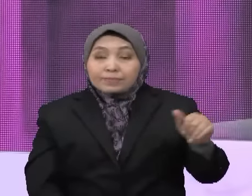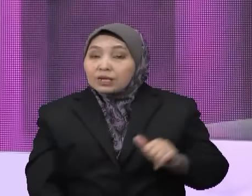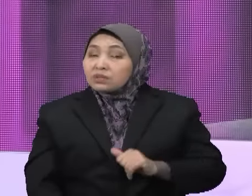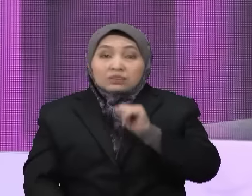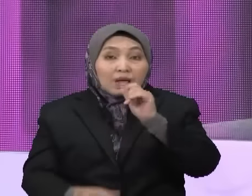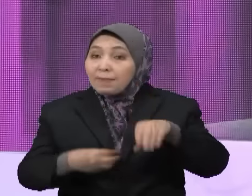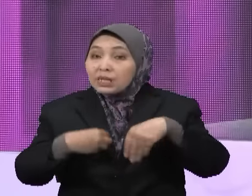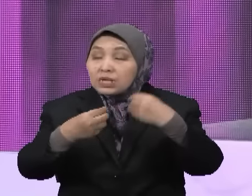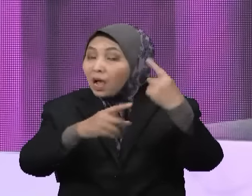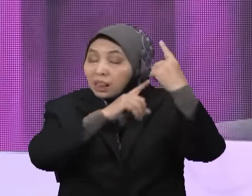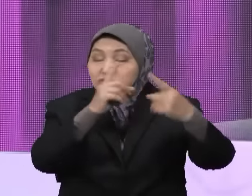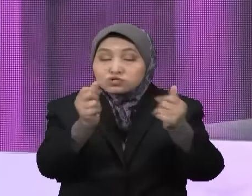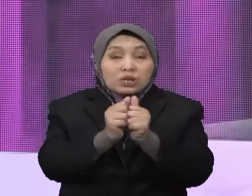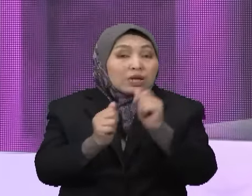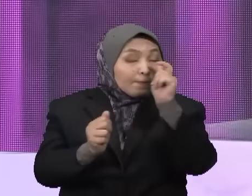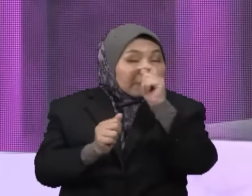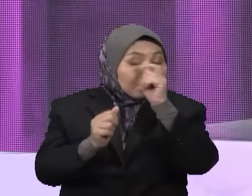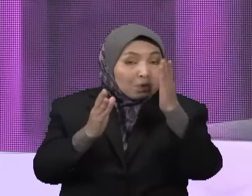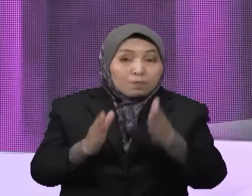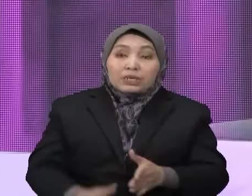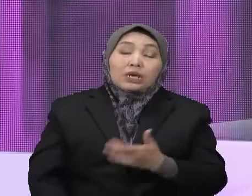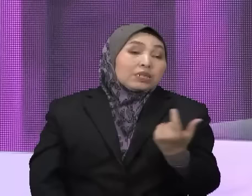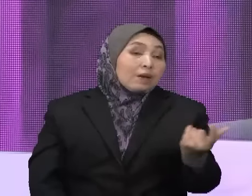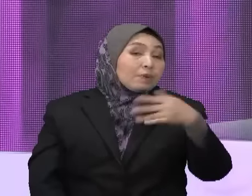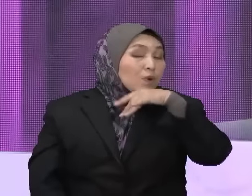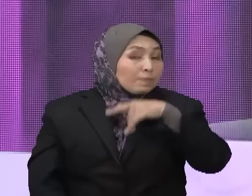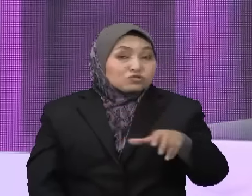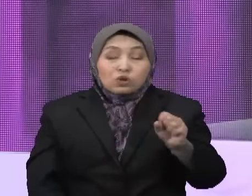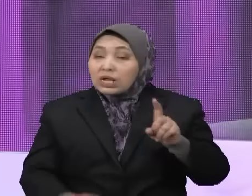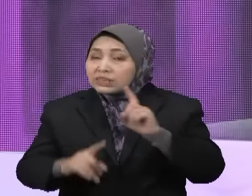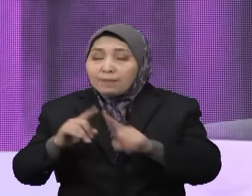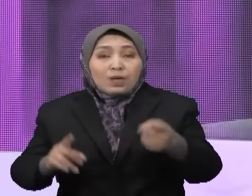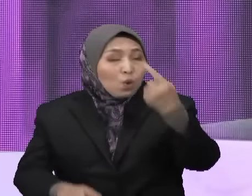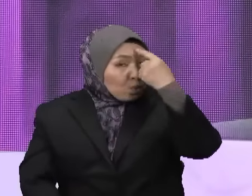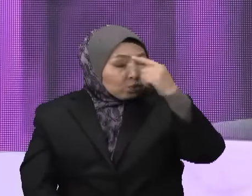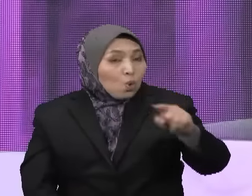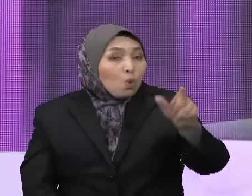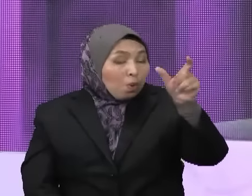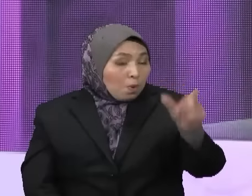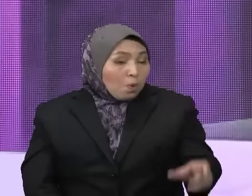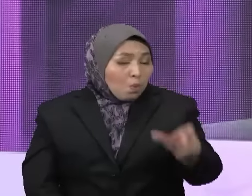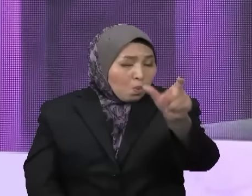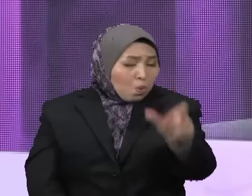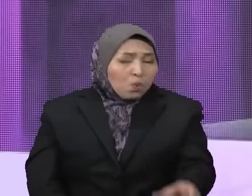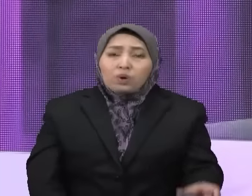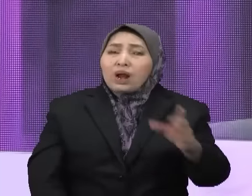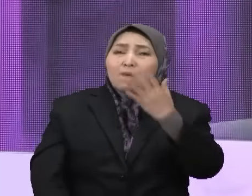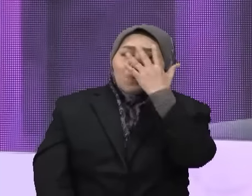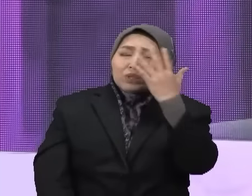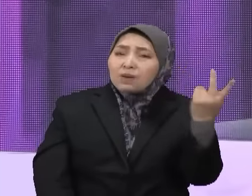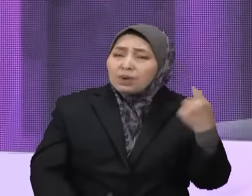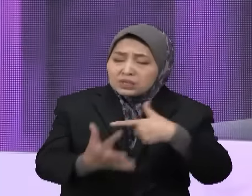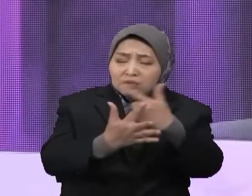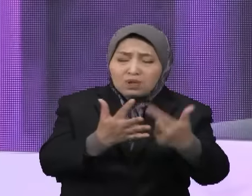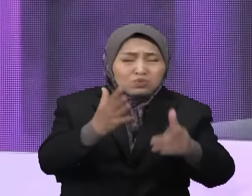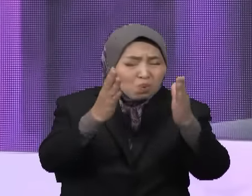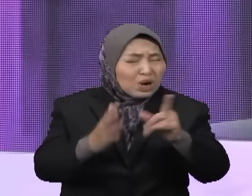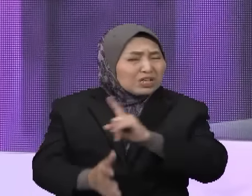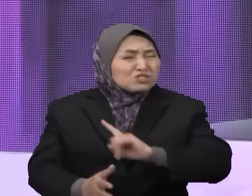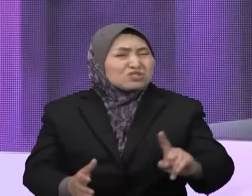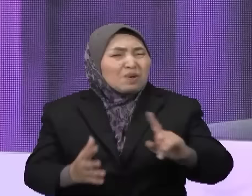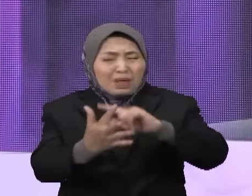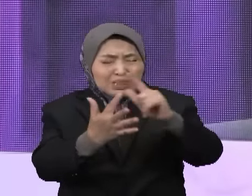alasan dengan menipu kepada Nabi sallallahu alaihi wasallam. Tetapi bagi umat munafik, ya, di kalangan umat Islam yang munafik itu,